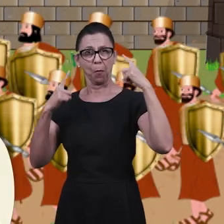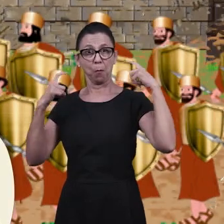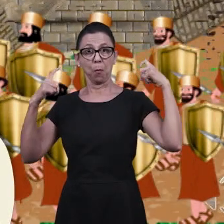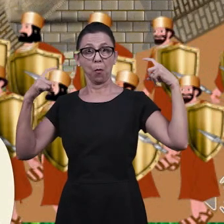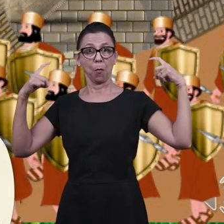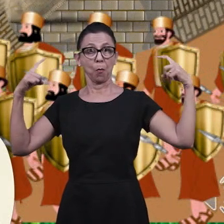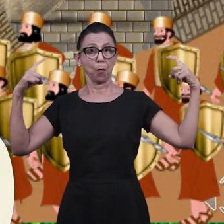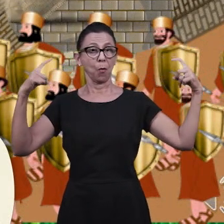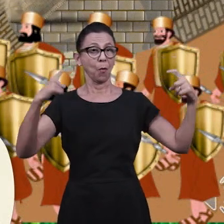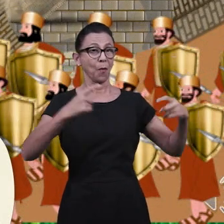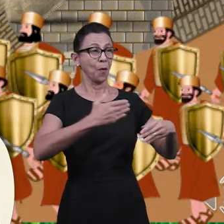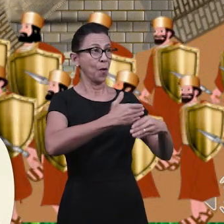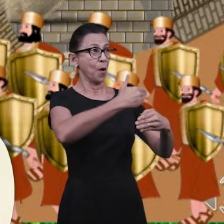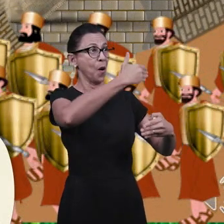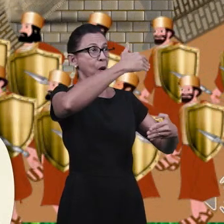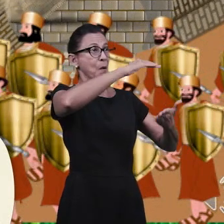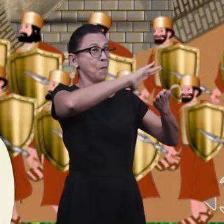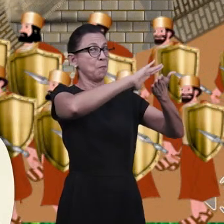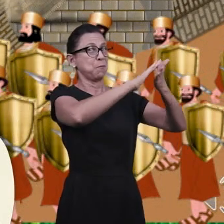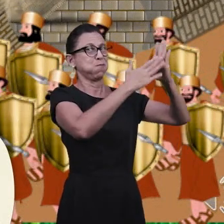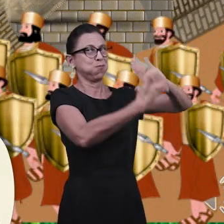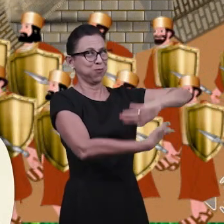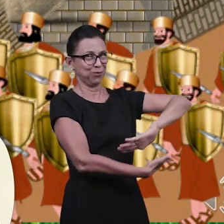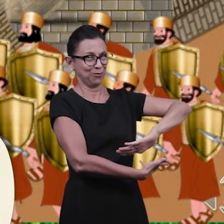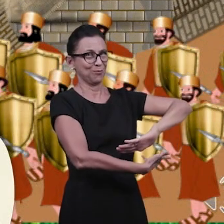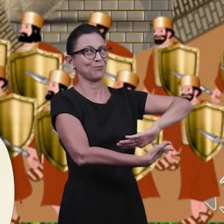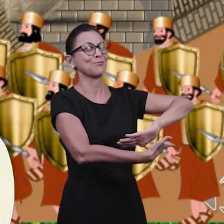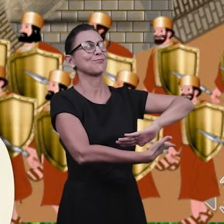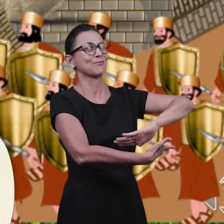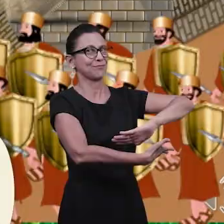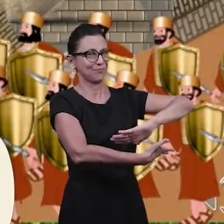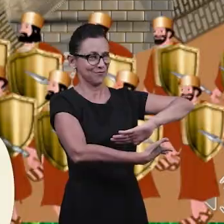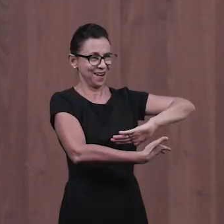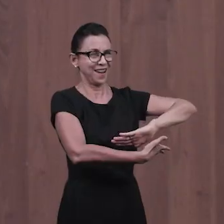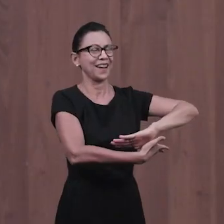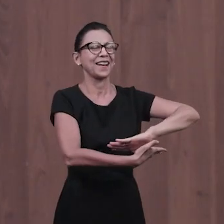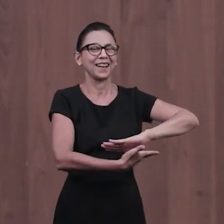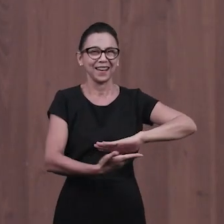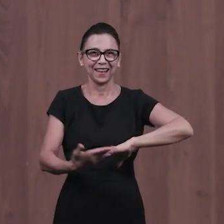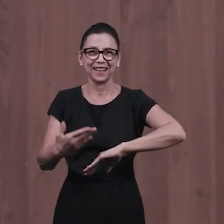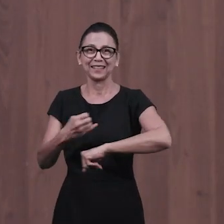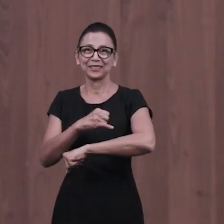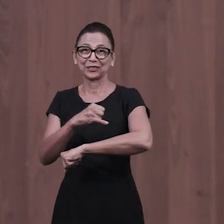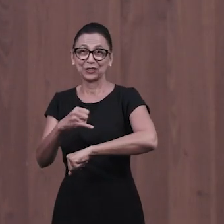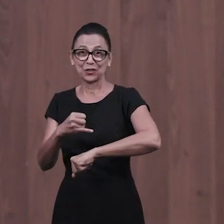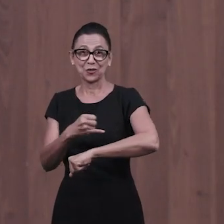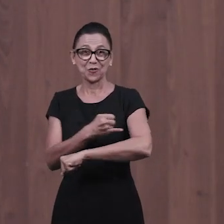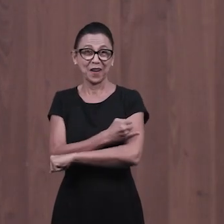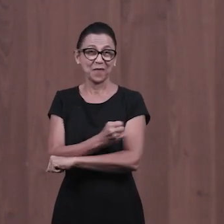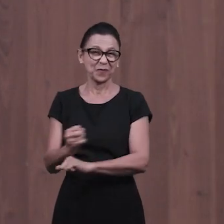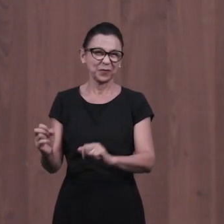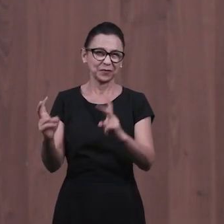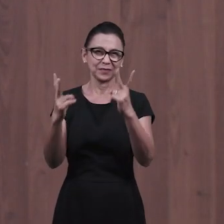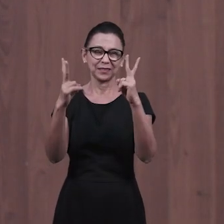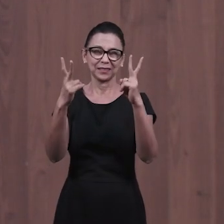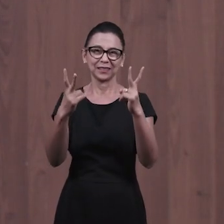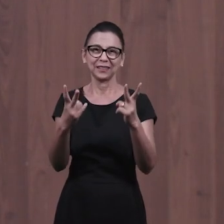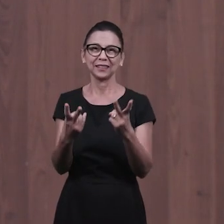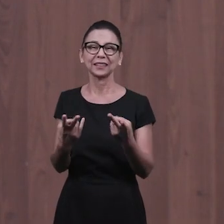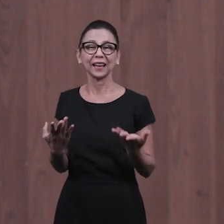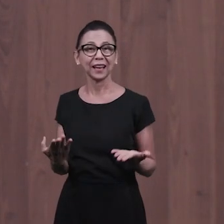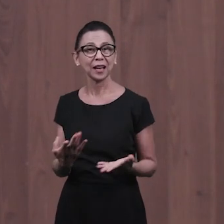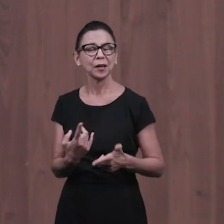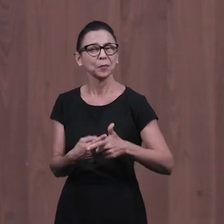et les murailles sont tombées. Le Seigneur a donné la victoire à Josué, car il a été un serviteur qui a